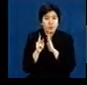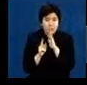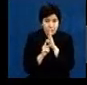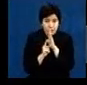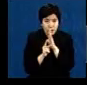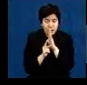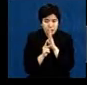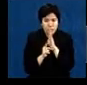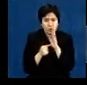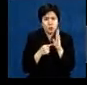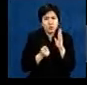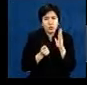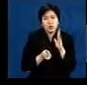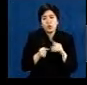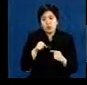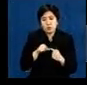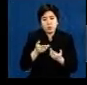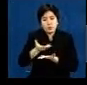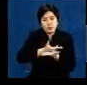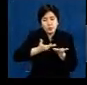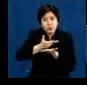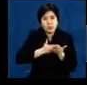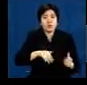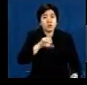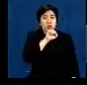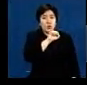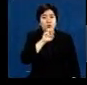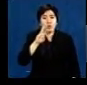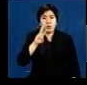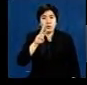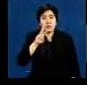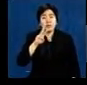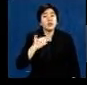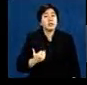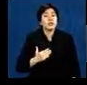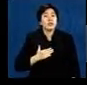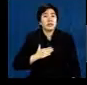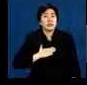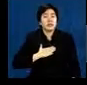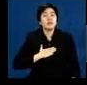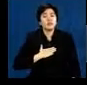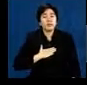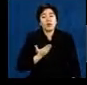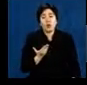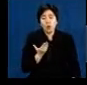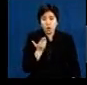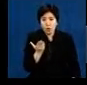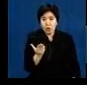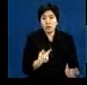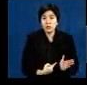ก็ยังอยู่ในขั้นตอนของการพิจารณาของวุฒิสภาดิฉันจึงใคร่ขอเสนอว่